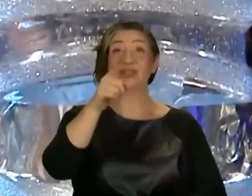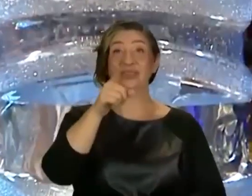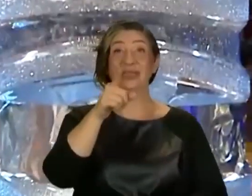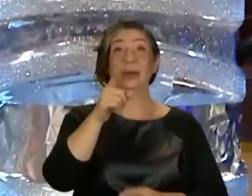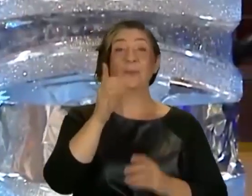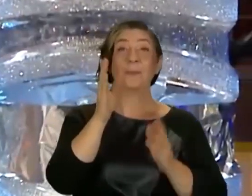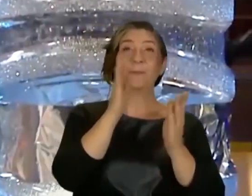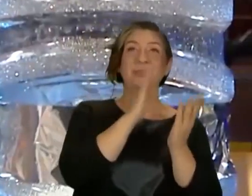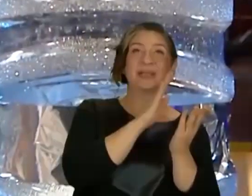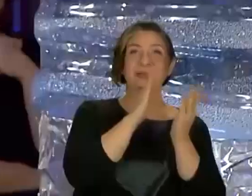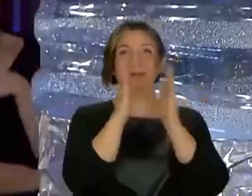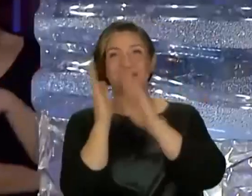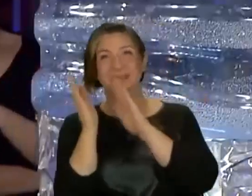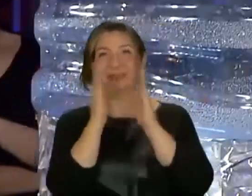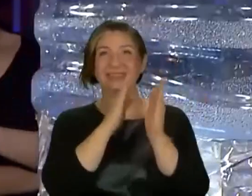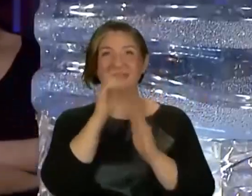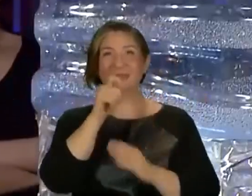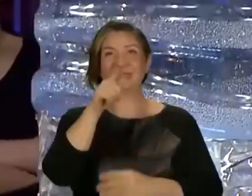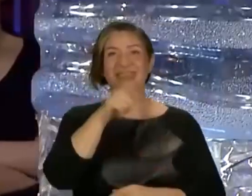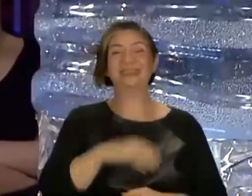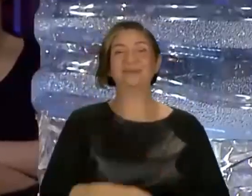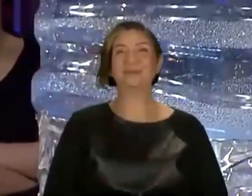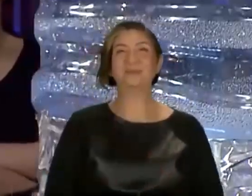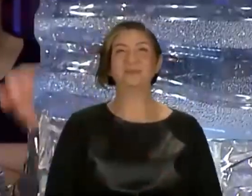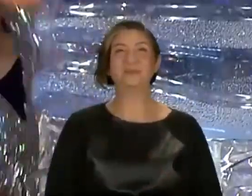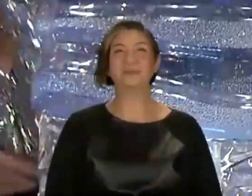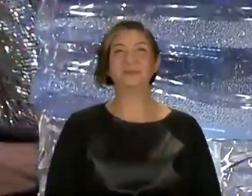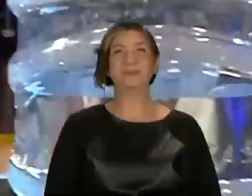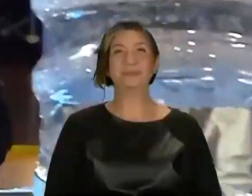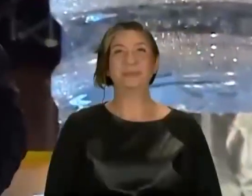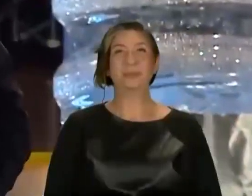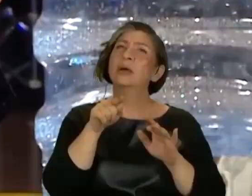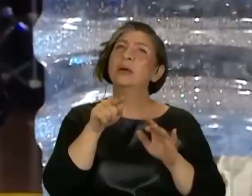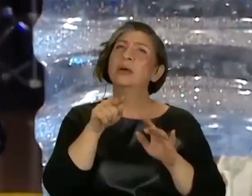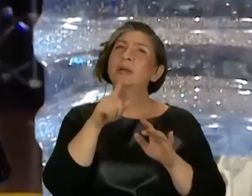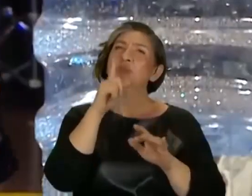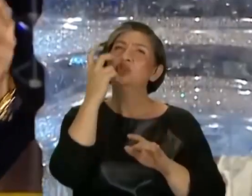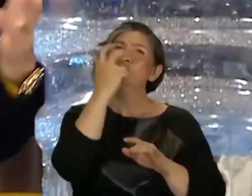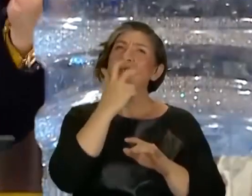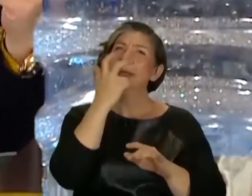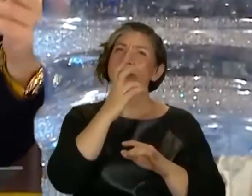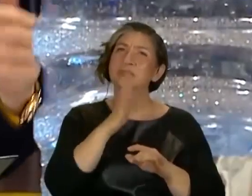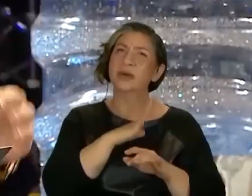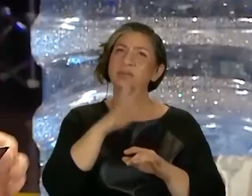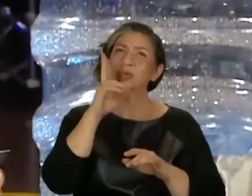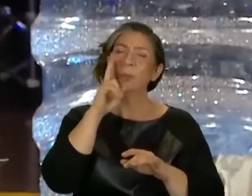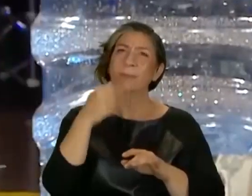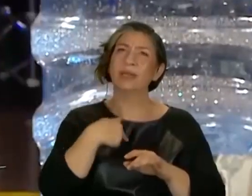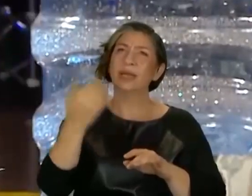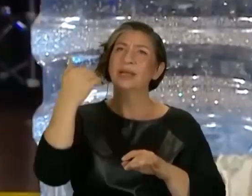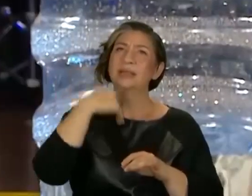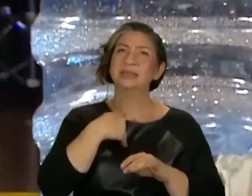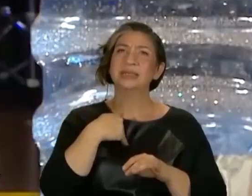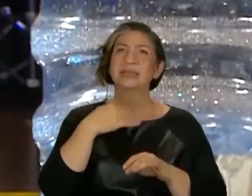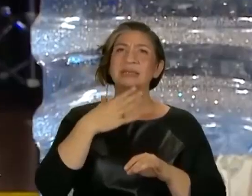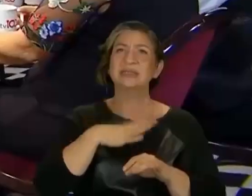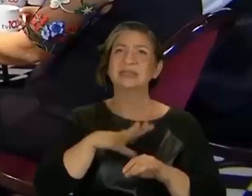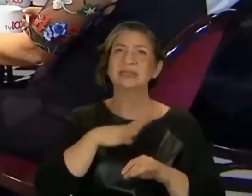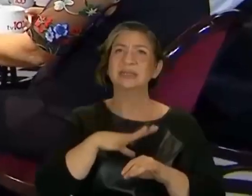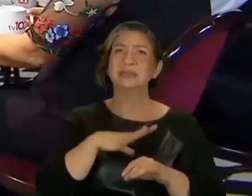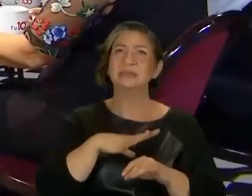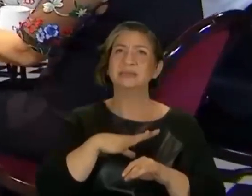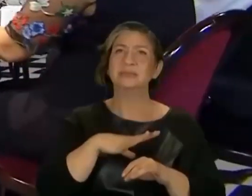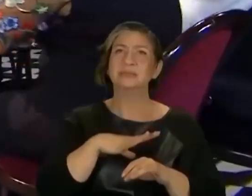edeceksin. Bidondan böyle fırsat buldukça. Peki, şimdi. Bir şarkınız vardı son bana geldiğiniz, neydi?